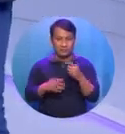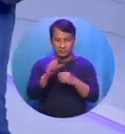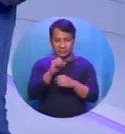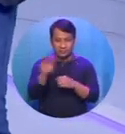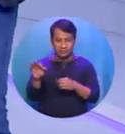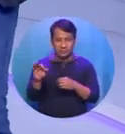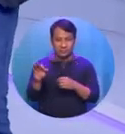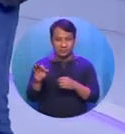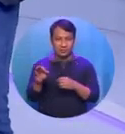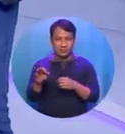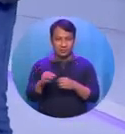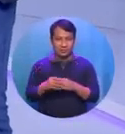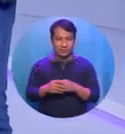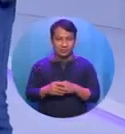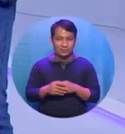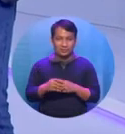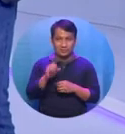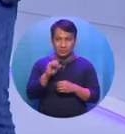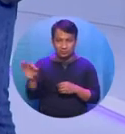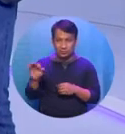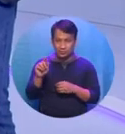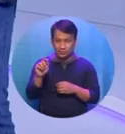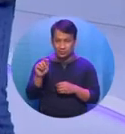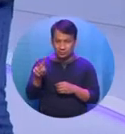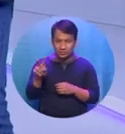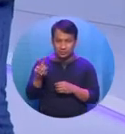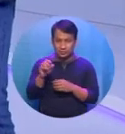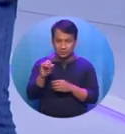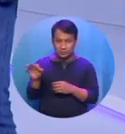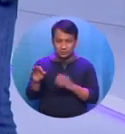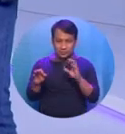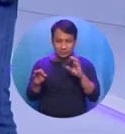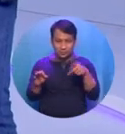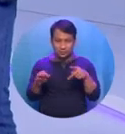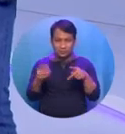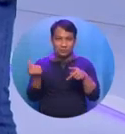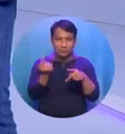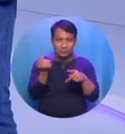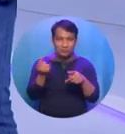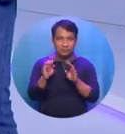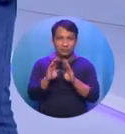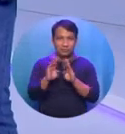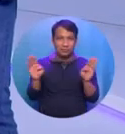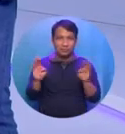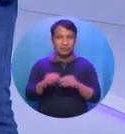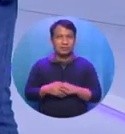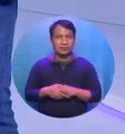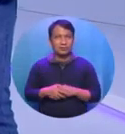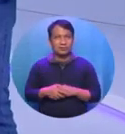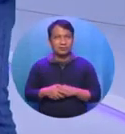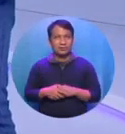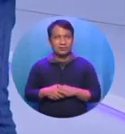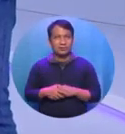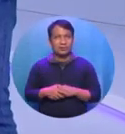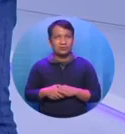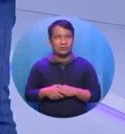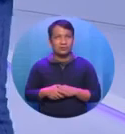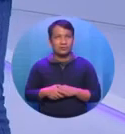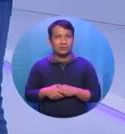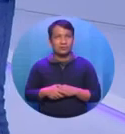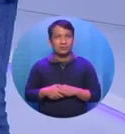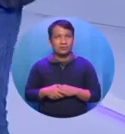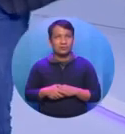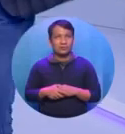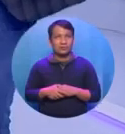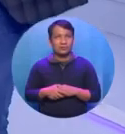talaga. Pakipatay po yung TV. Pakipatay po yung TV. Cellphone na lang. Okay? Opo. Pakipatay. Tapos na po. Count to